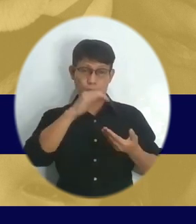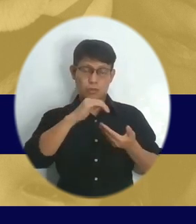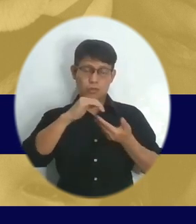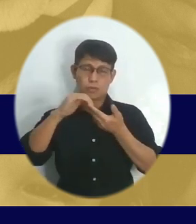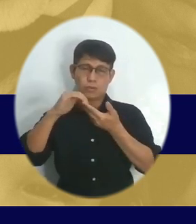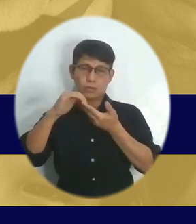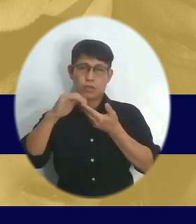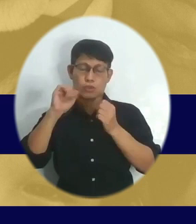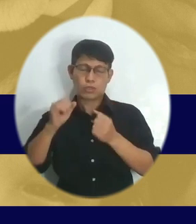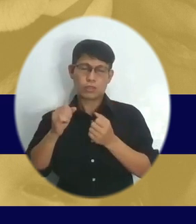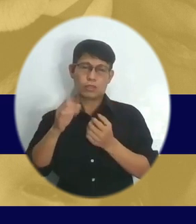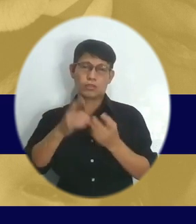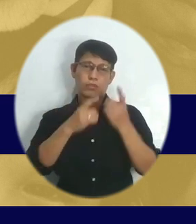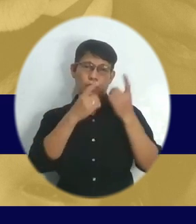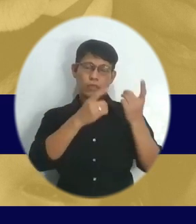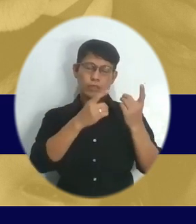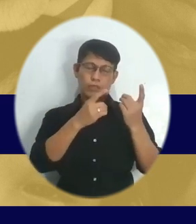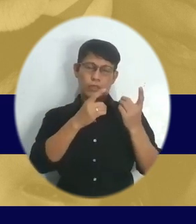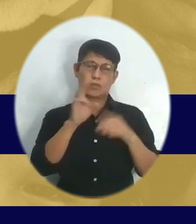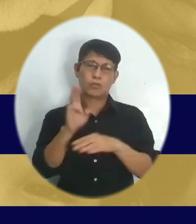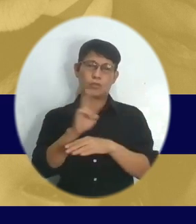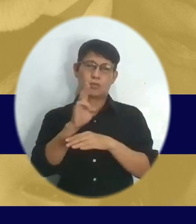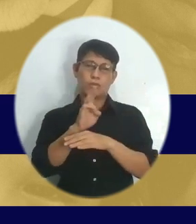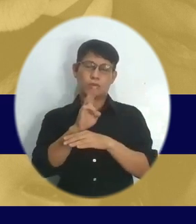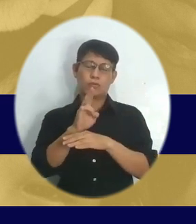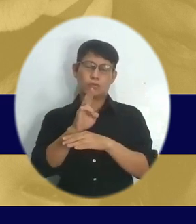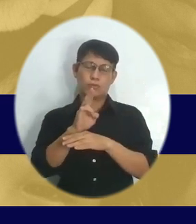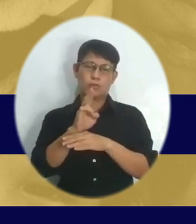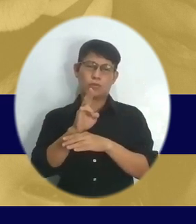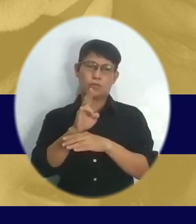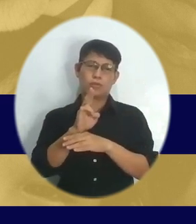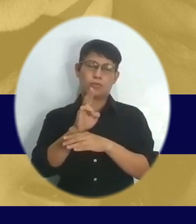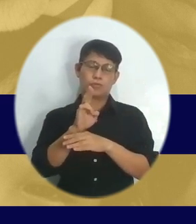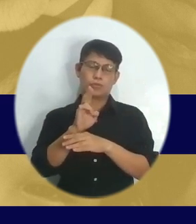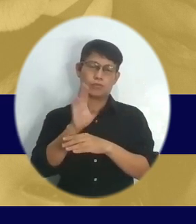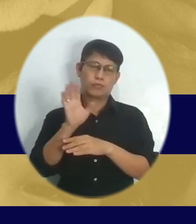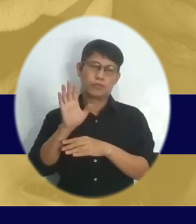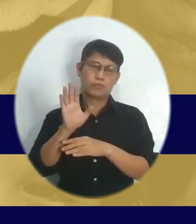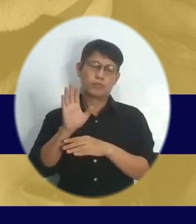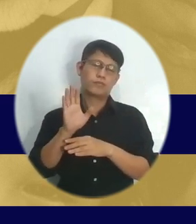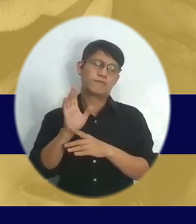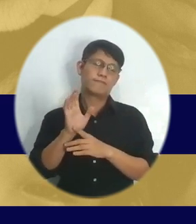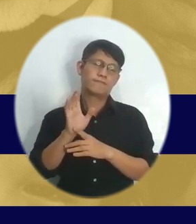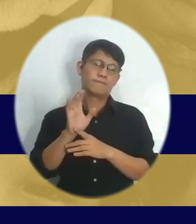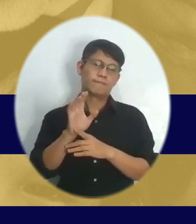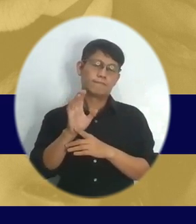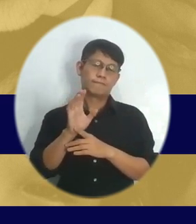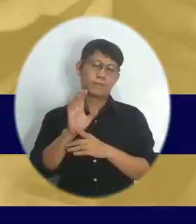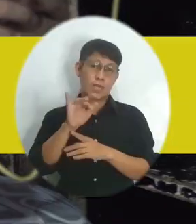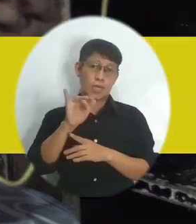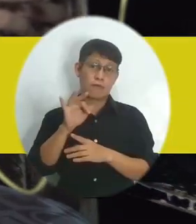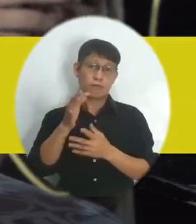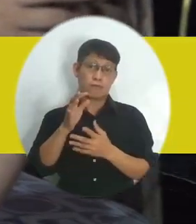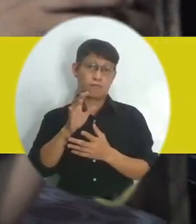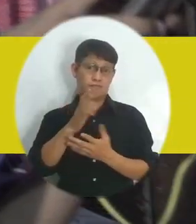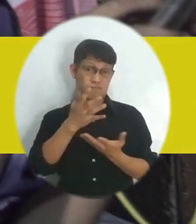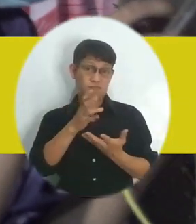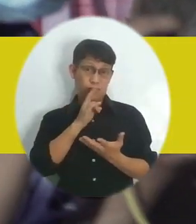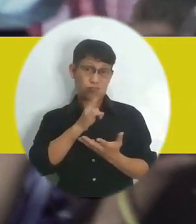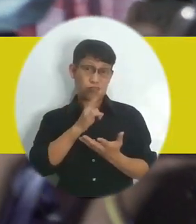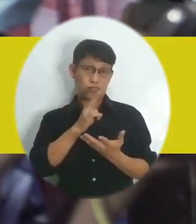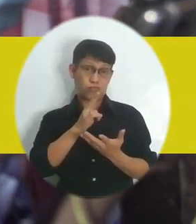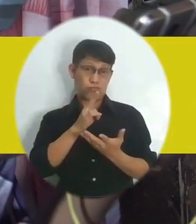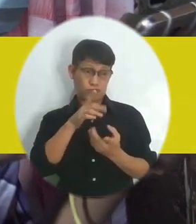lamang ang Kapwa Ko Mahal Ko para makapag-donate kayo gamit ang kanilang donation vouchers. At